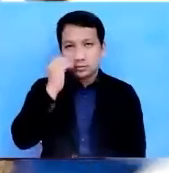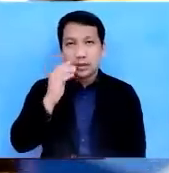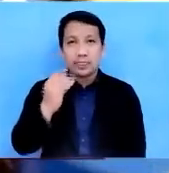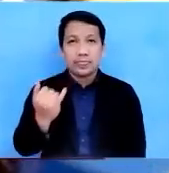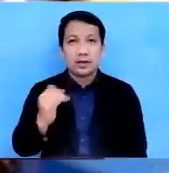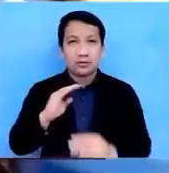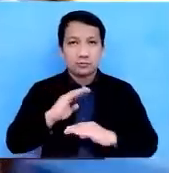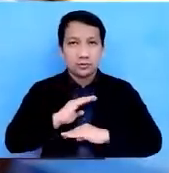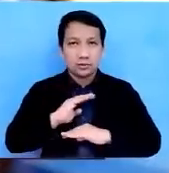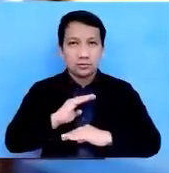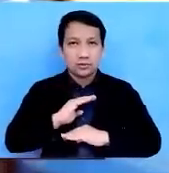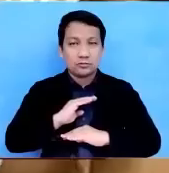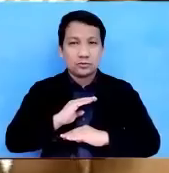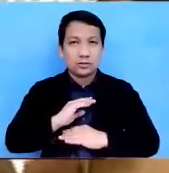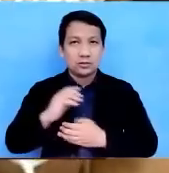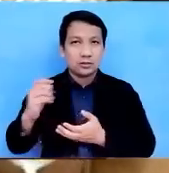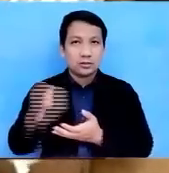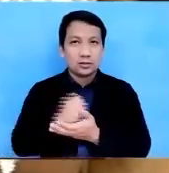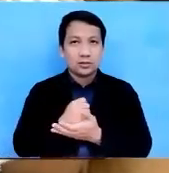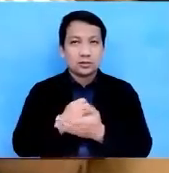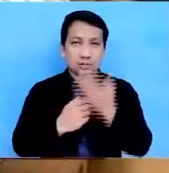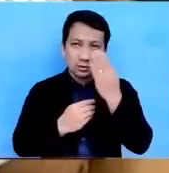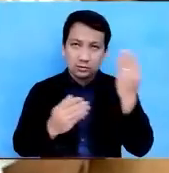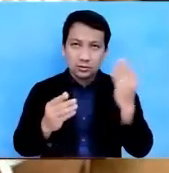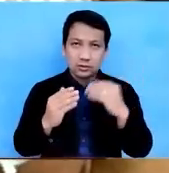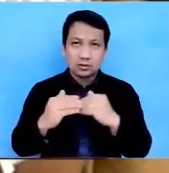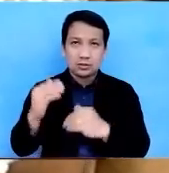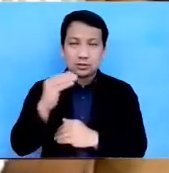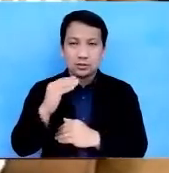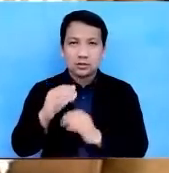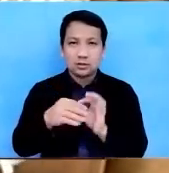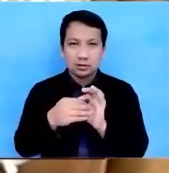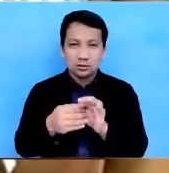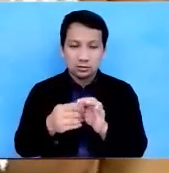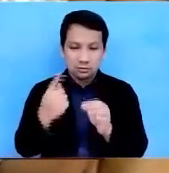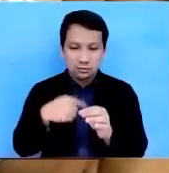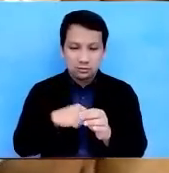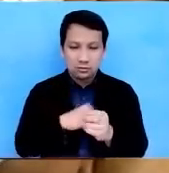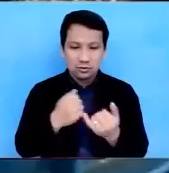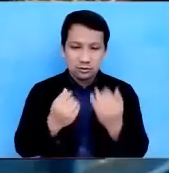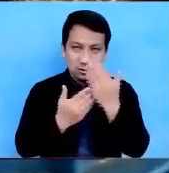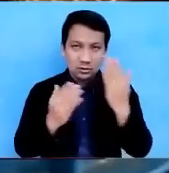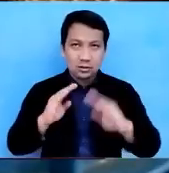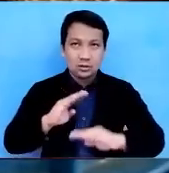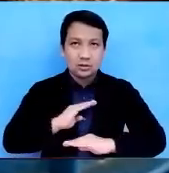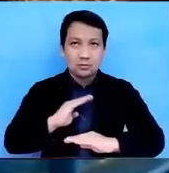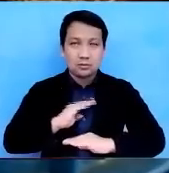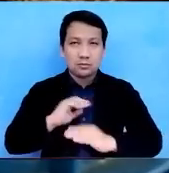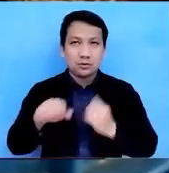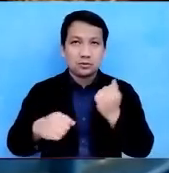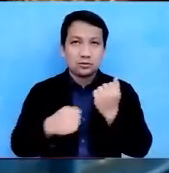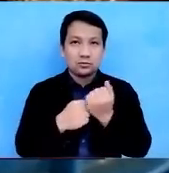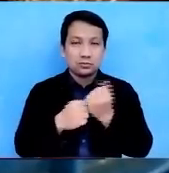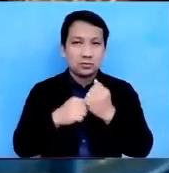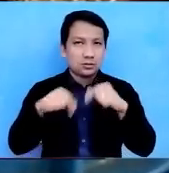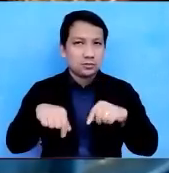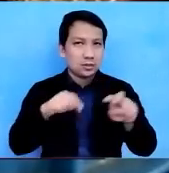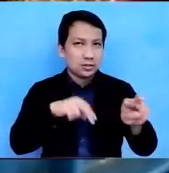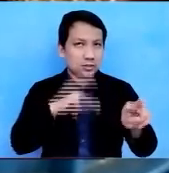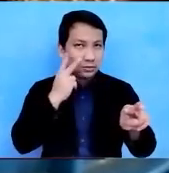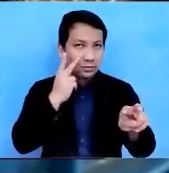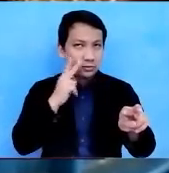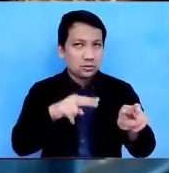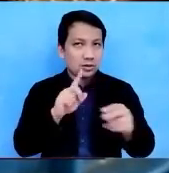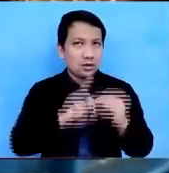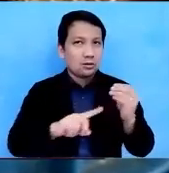po tayo magangkat to ensure na during the lean season, meron pa rin po tayong sapat na supply. No? Tinitingnan natin, syempre,